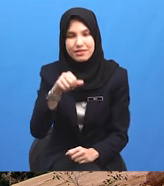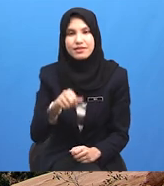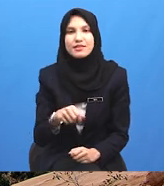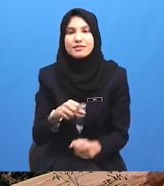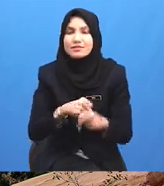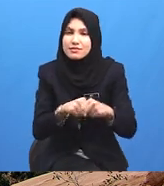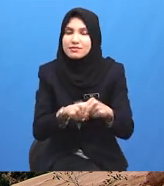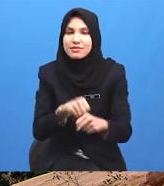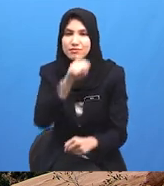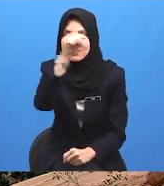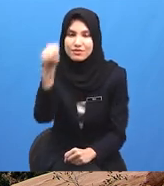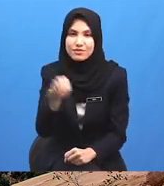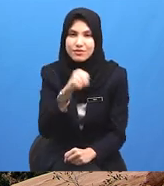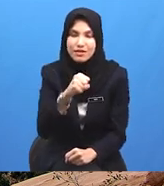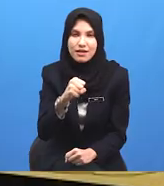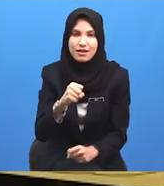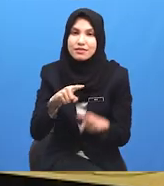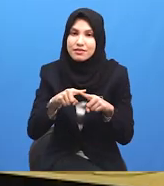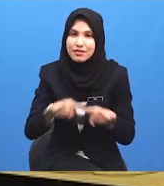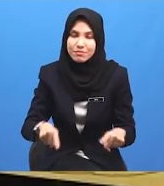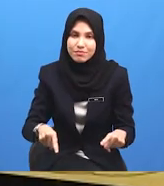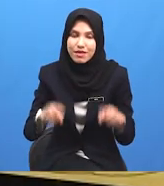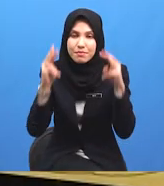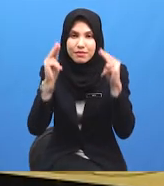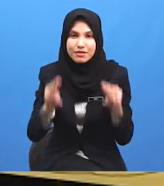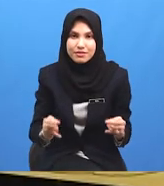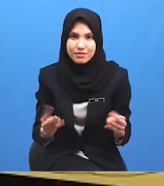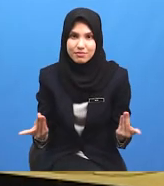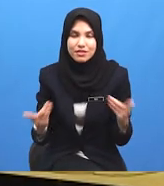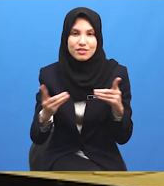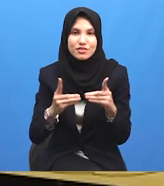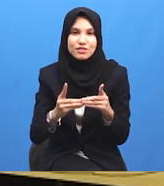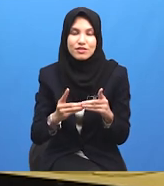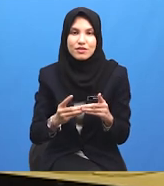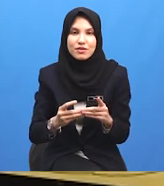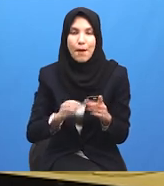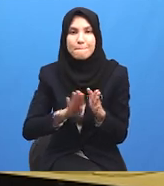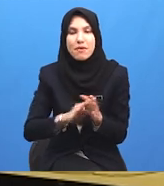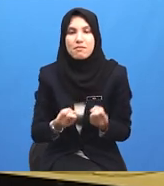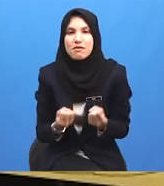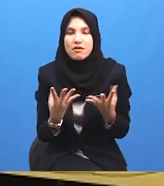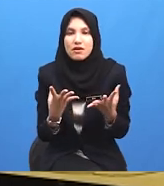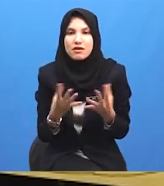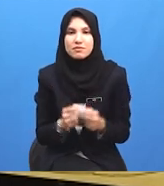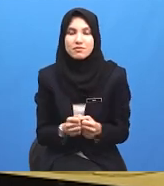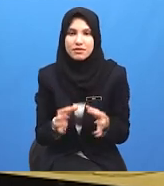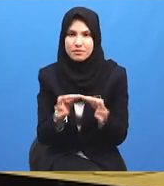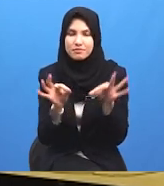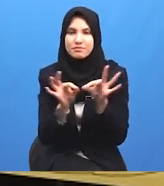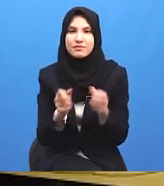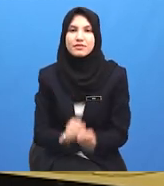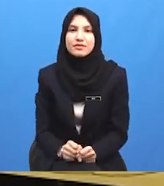oleh manusia. Akan tetapi, manusia telah menjumpai beberapa fakta penting yang dapat dikongsi